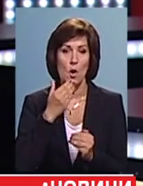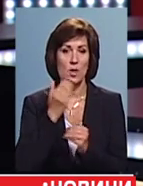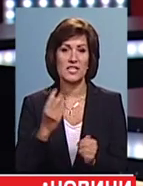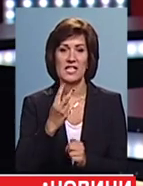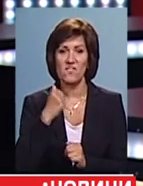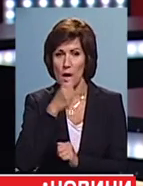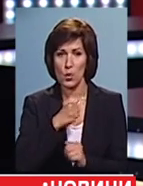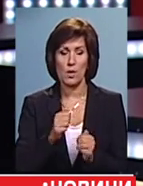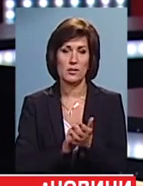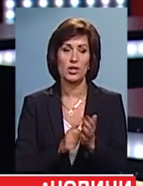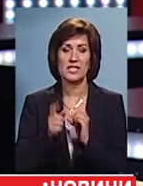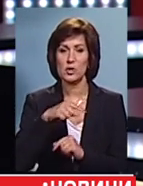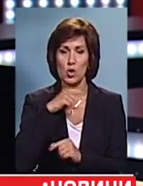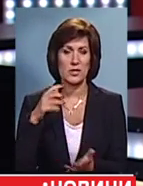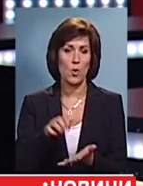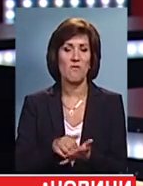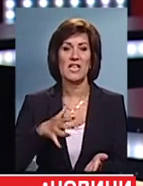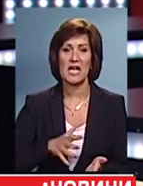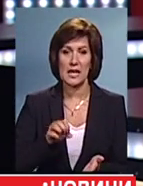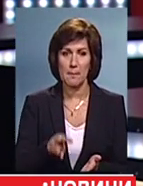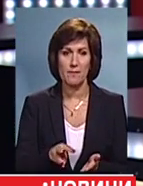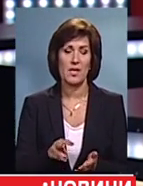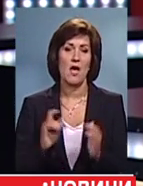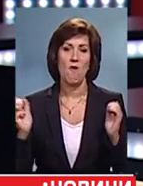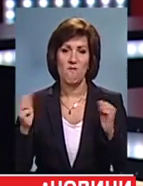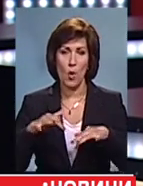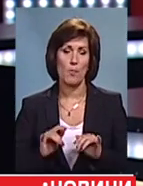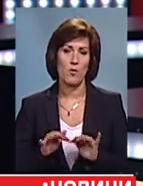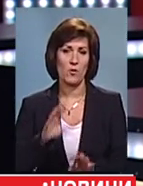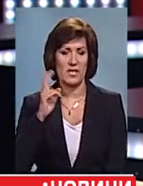останні 2 роки. Через те, що Росія окупувала Крим, форум проводять у Києві.